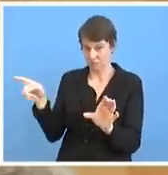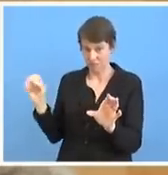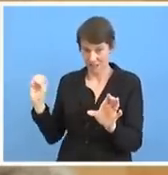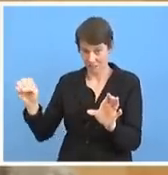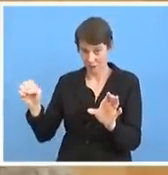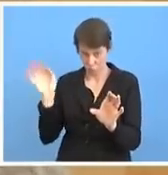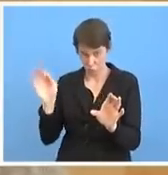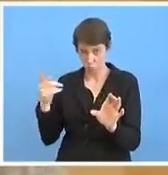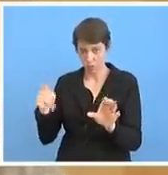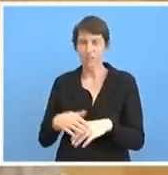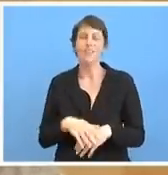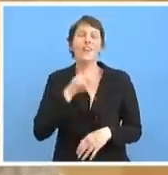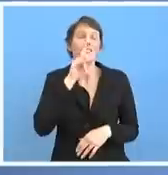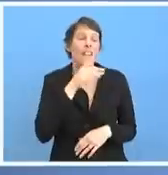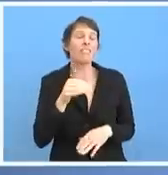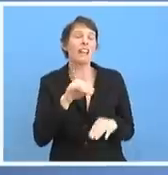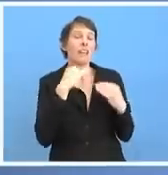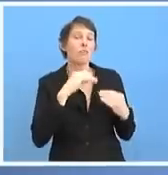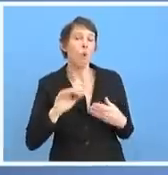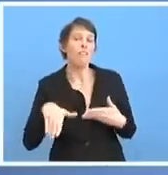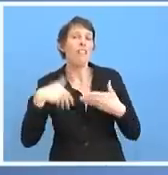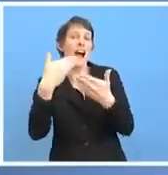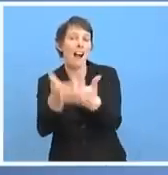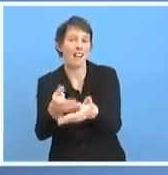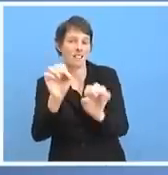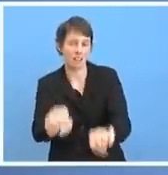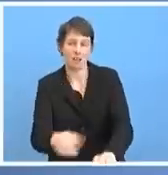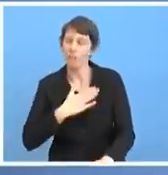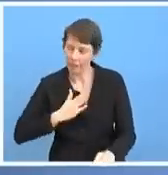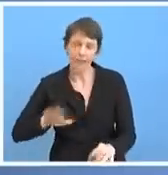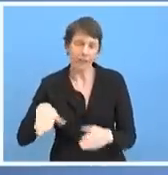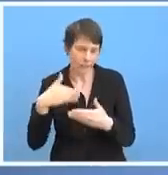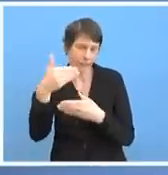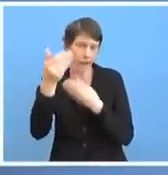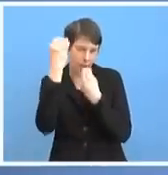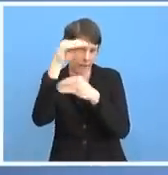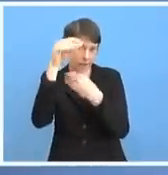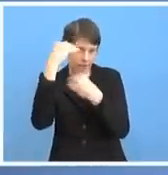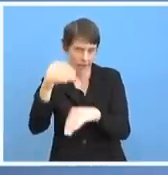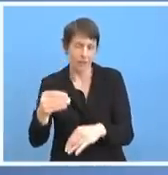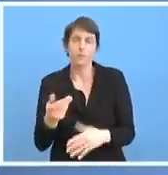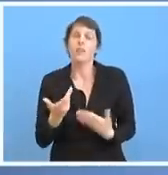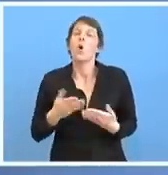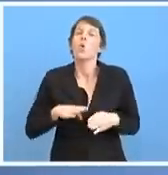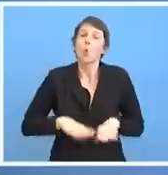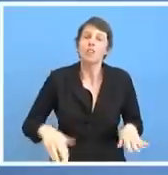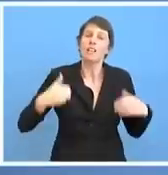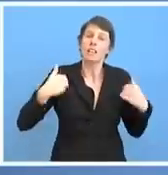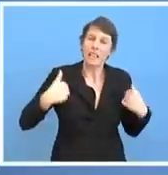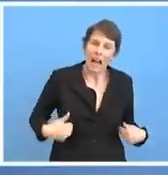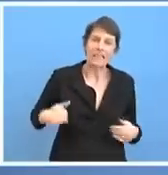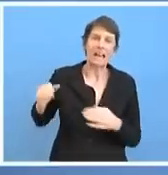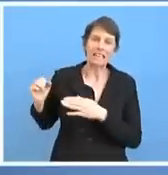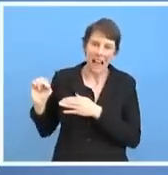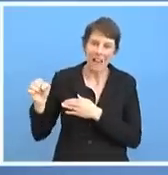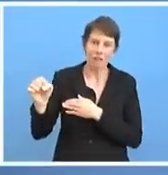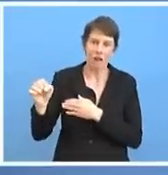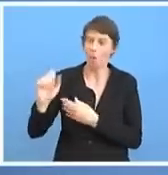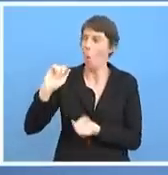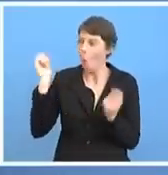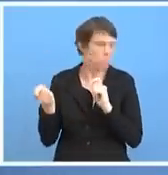was nachreichen kann, dann reiche ich Ihnen das gern noch nach. Unsere grundsätzliche Haltung zu Taiwan hat sich nicht geändert.